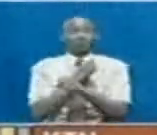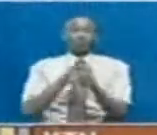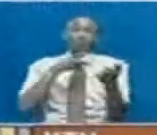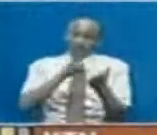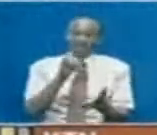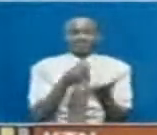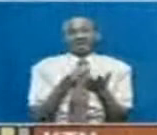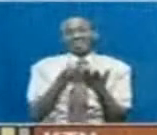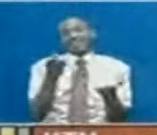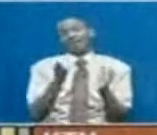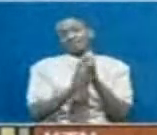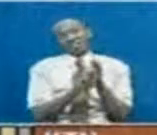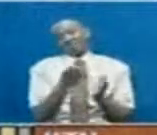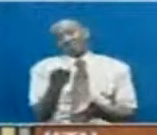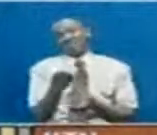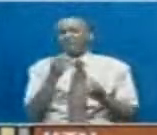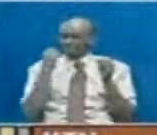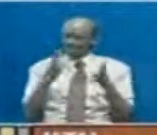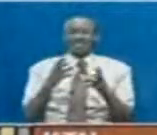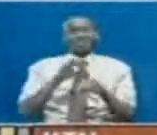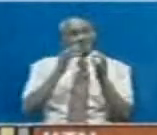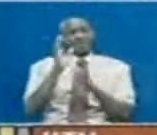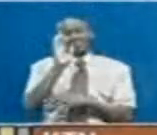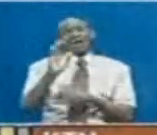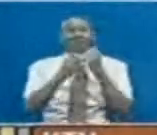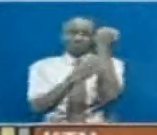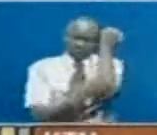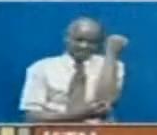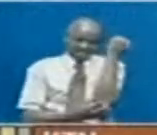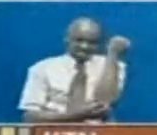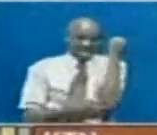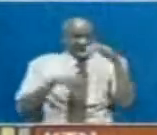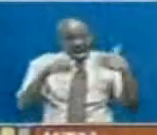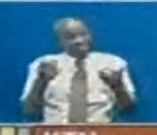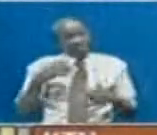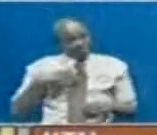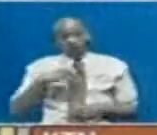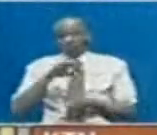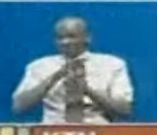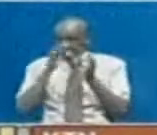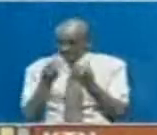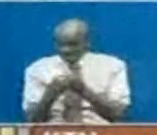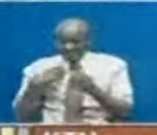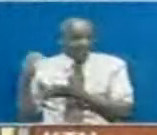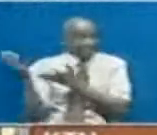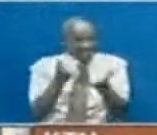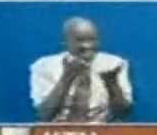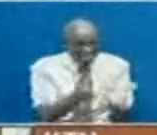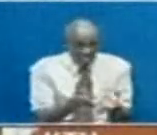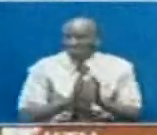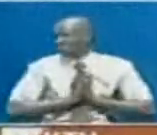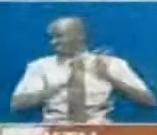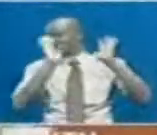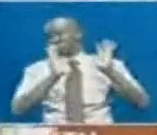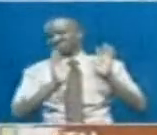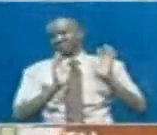ya matibabu. Wengi wao hutoka familia maskini. Wengine hukataliwa na jamaa zao pindi tu wanaporejea nyumbani kutokana